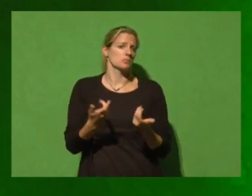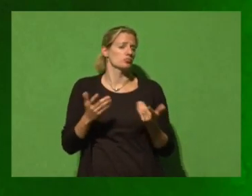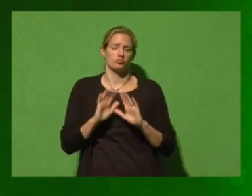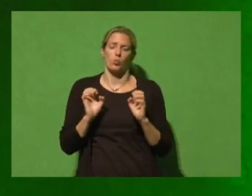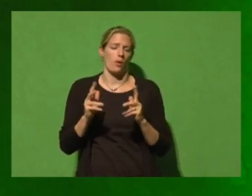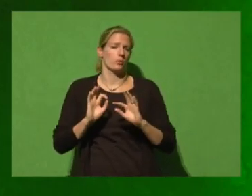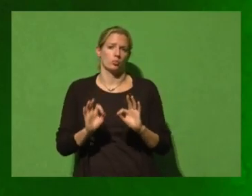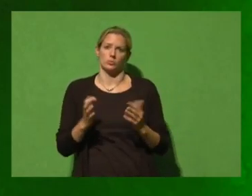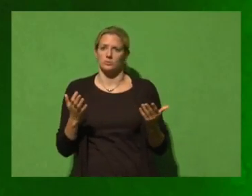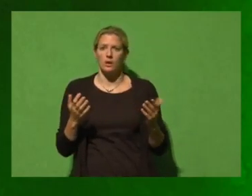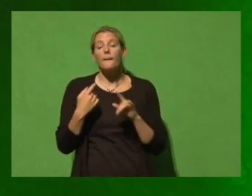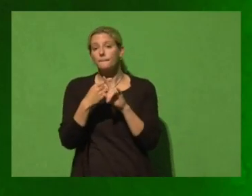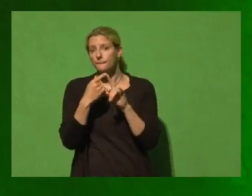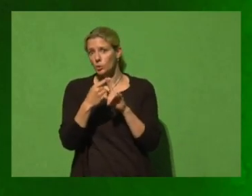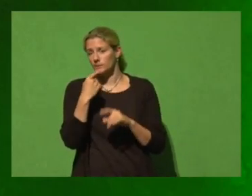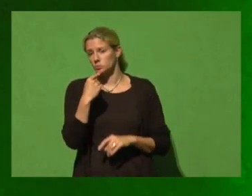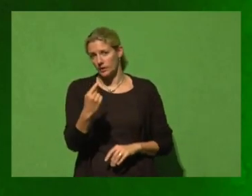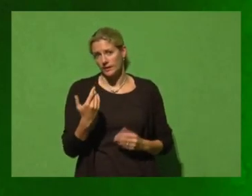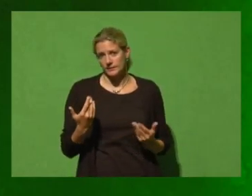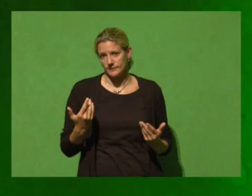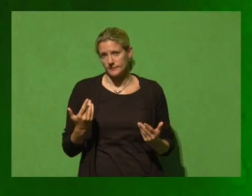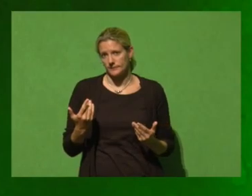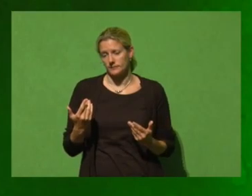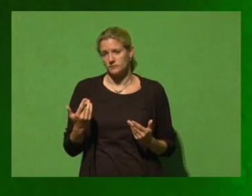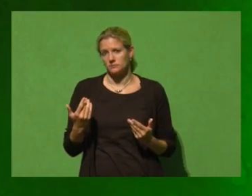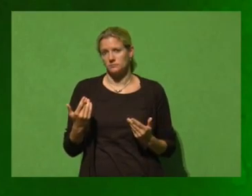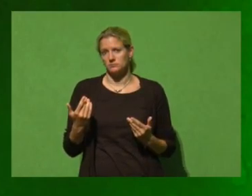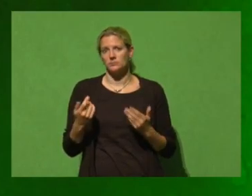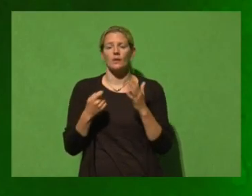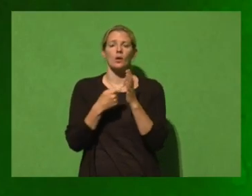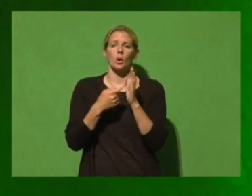Was positiv herauszustreichen ist, ist, dass es eine sehr wirksame